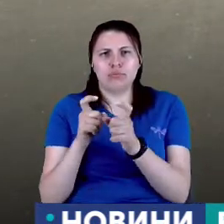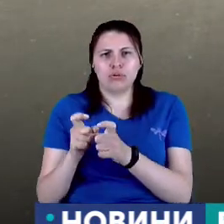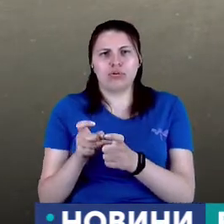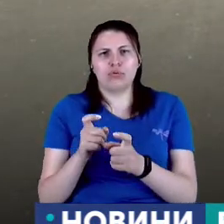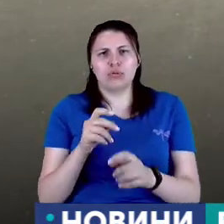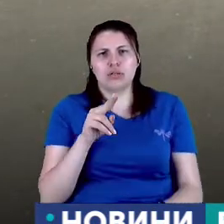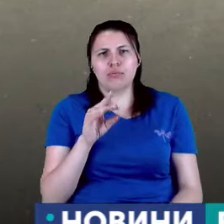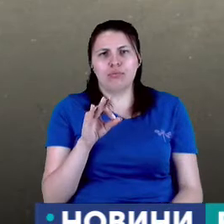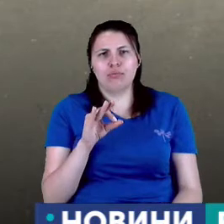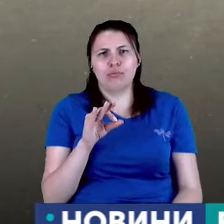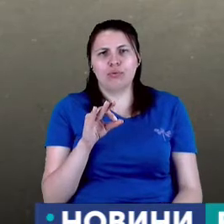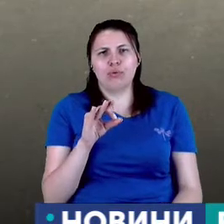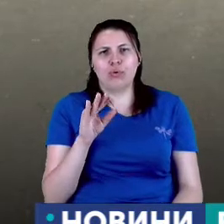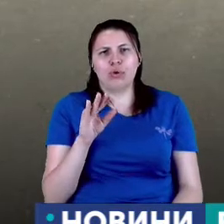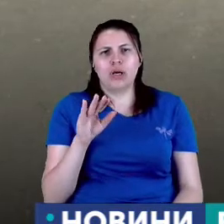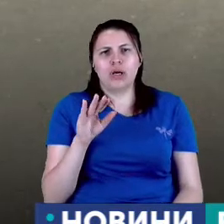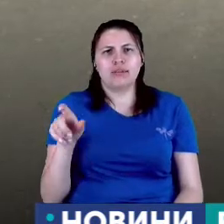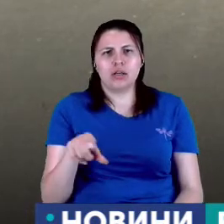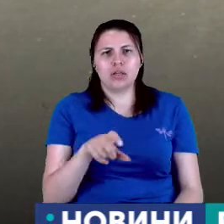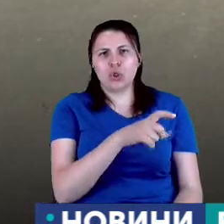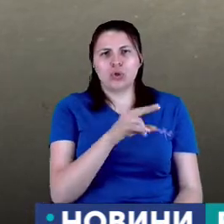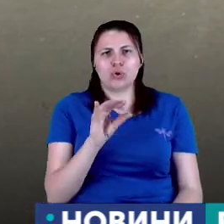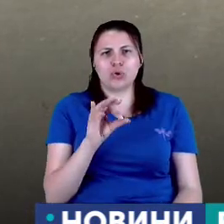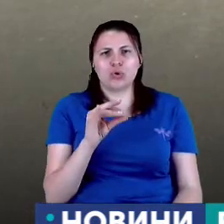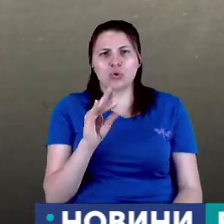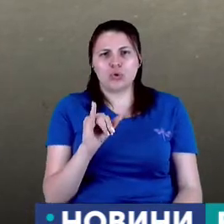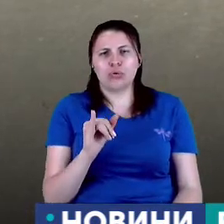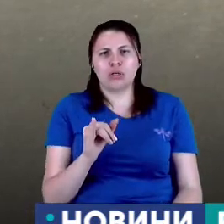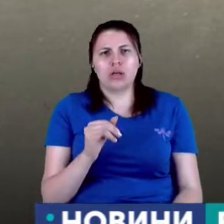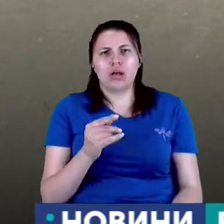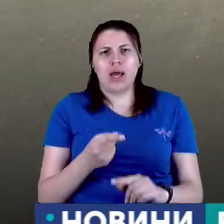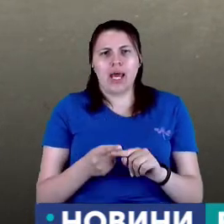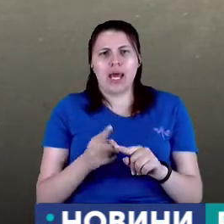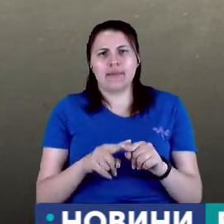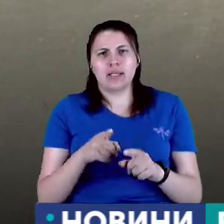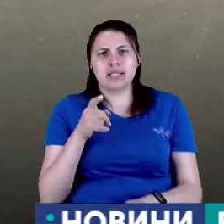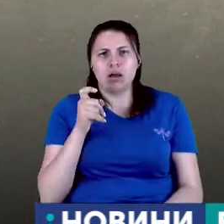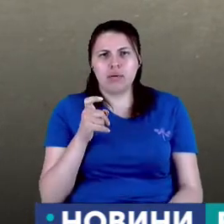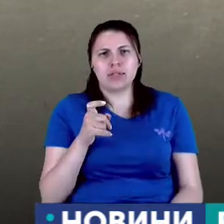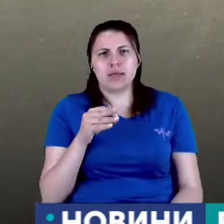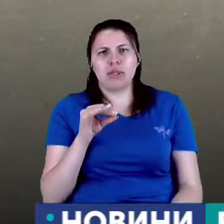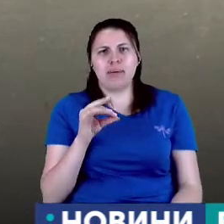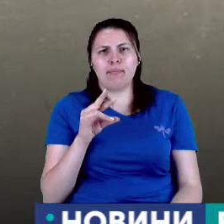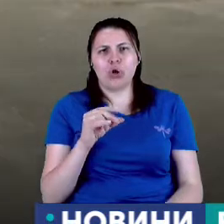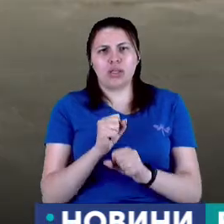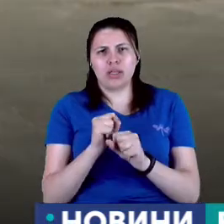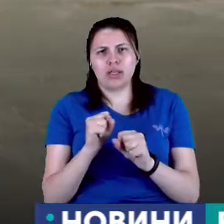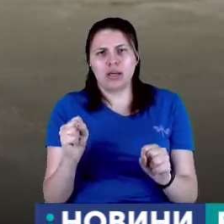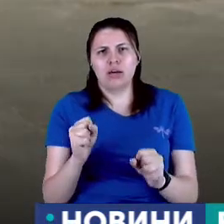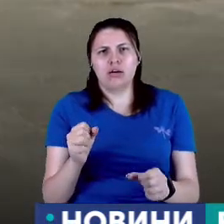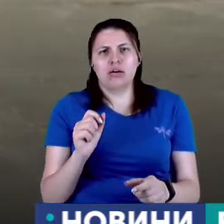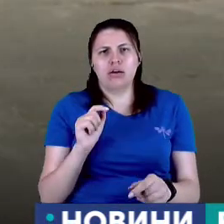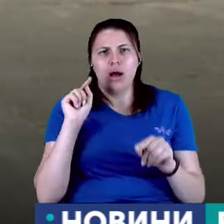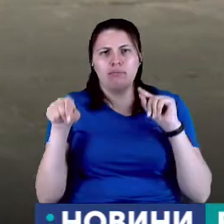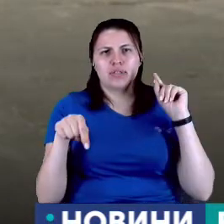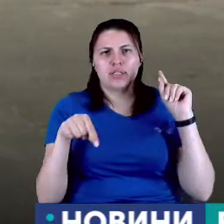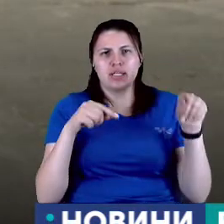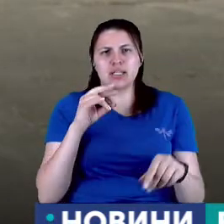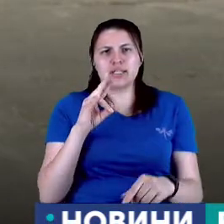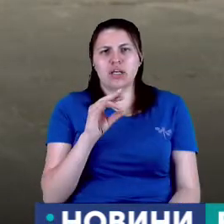Донцу. Тобіж з тої сторони. Це снайперський, якби мінометний обстріл йшов з Терекона. Лисичанськ –